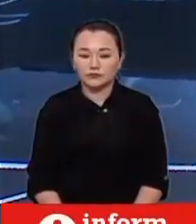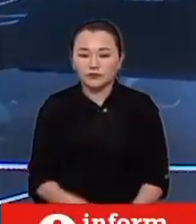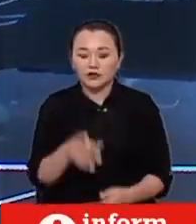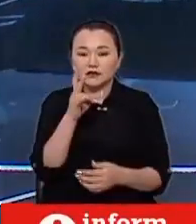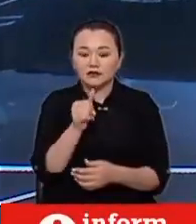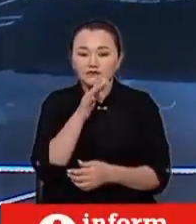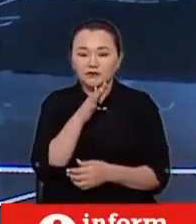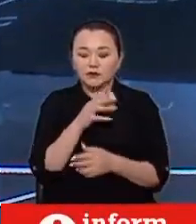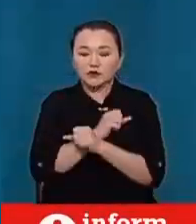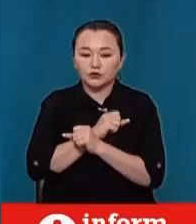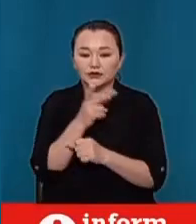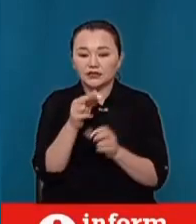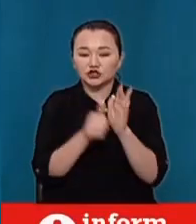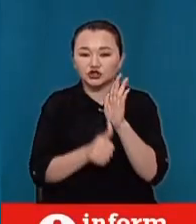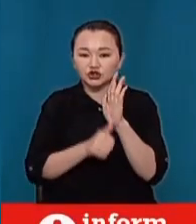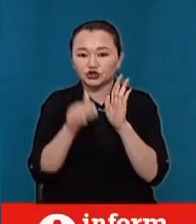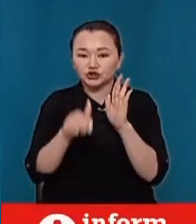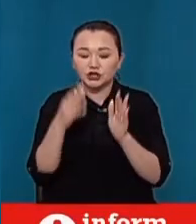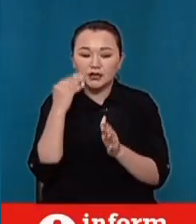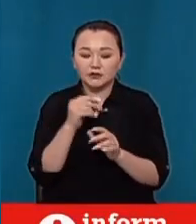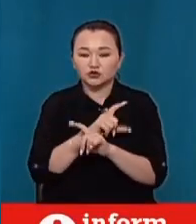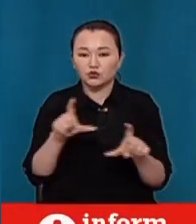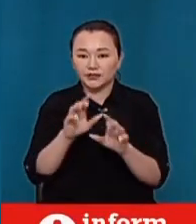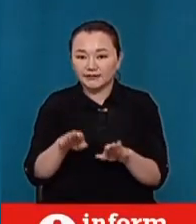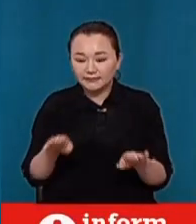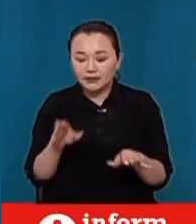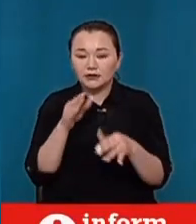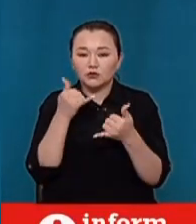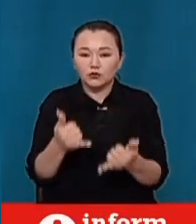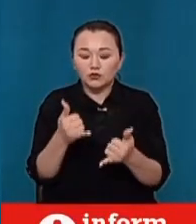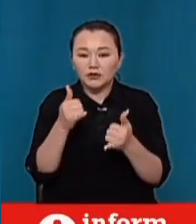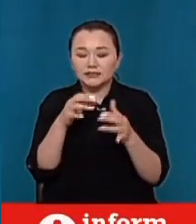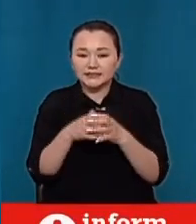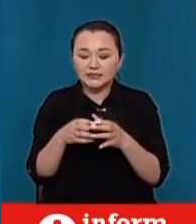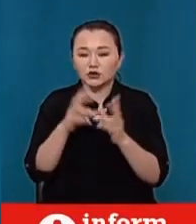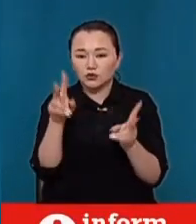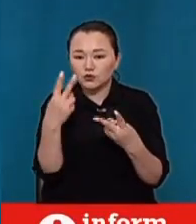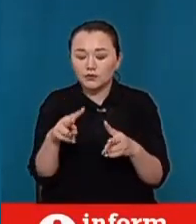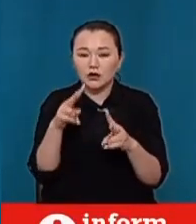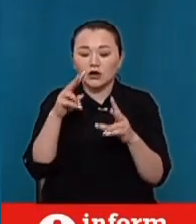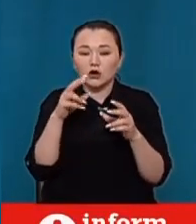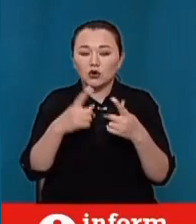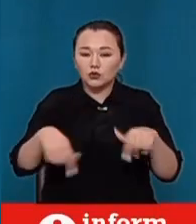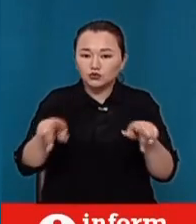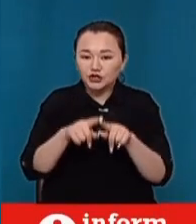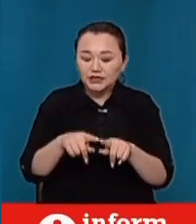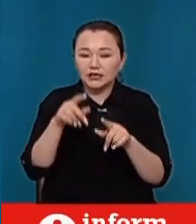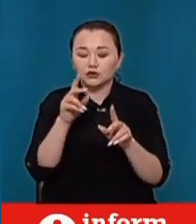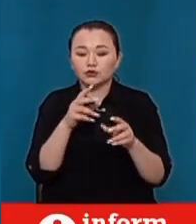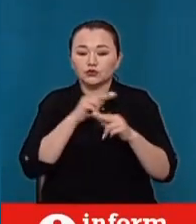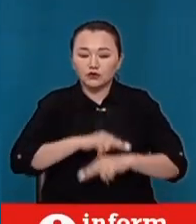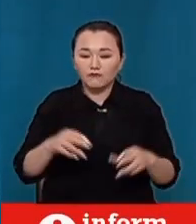На время каникул для 60 тысяч алматинских школьников предусмотрены секции, клубы, кружки, трудовые группы,